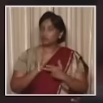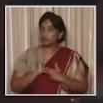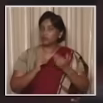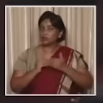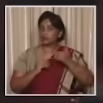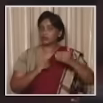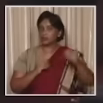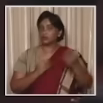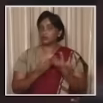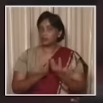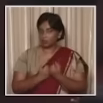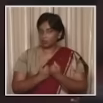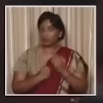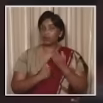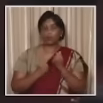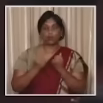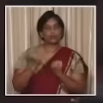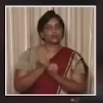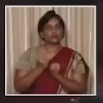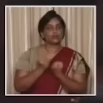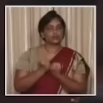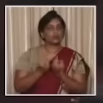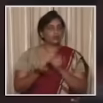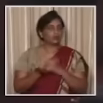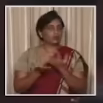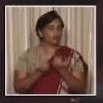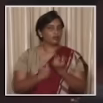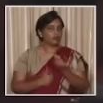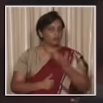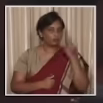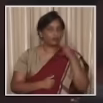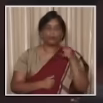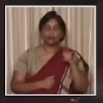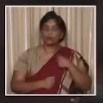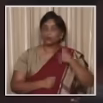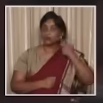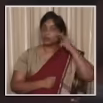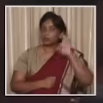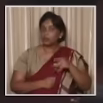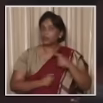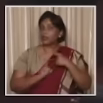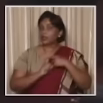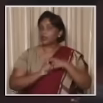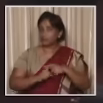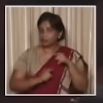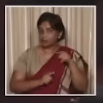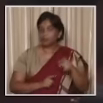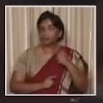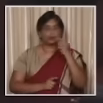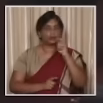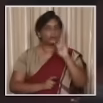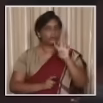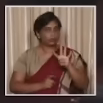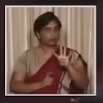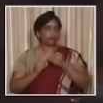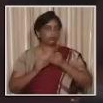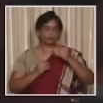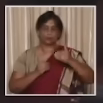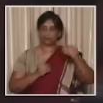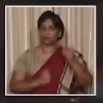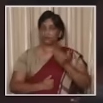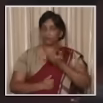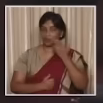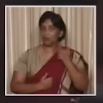ඉදිරියට ගෙනියන්න අවශ්‍ය මූල්‍ය සහයෝගය නවට ලබා ගැනීමට පුළුවන් වෙනවා. එහිඳ අපි බලාපොරොත්තු වෙන ඉලක්ක වෙත 2024 ඉඳන් ගමන් කරන්න